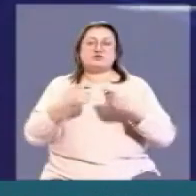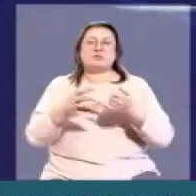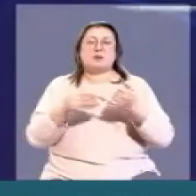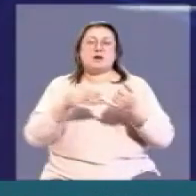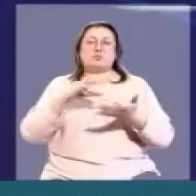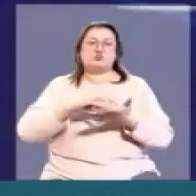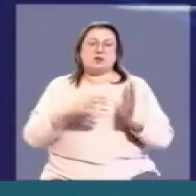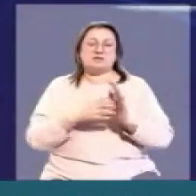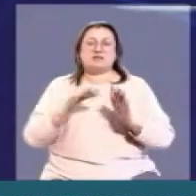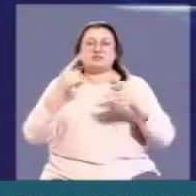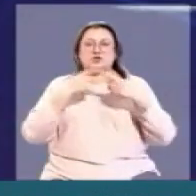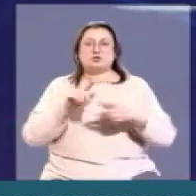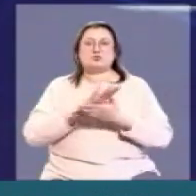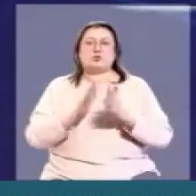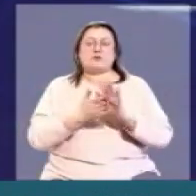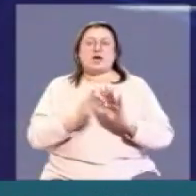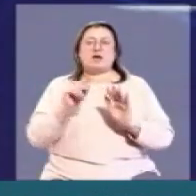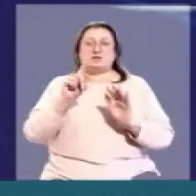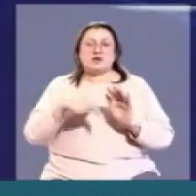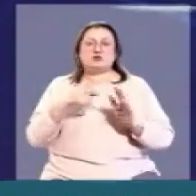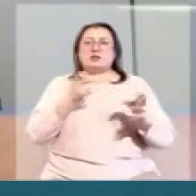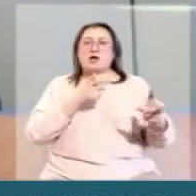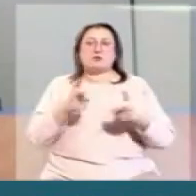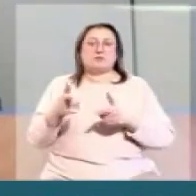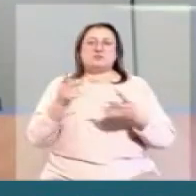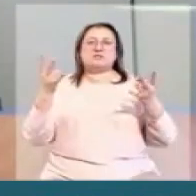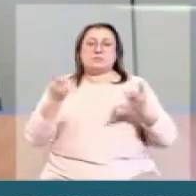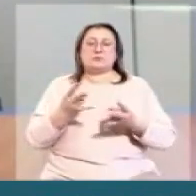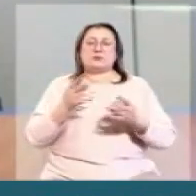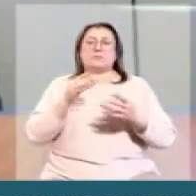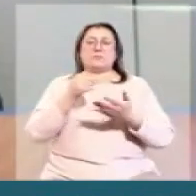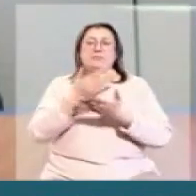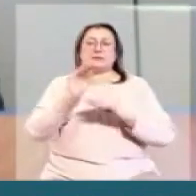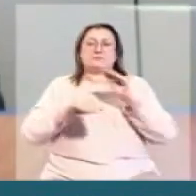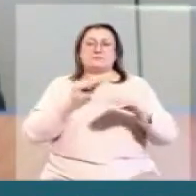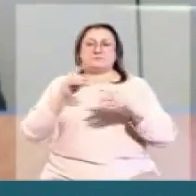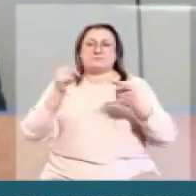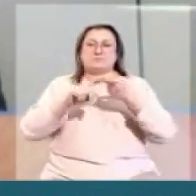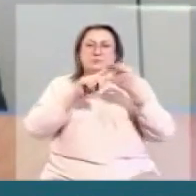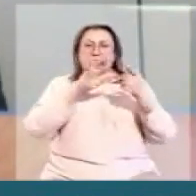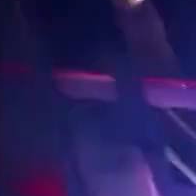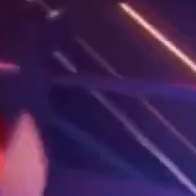земельных участков и технических условий, а также неготовность необходимой инфраструктуры.